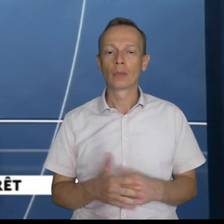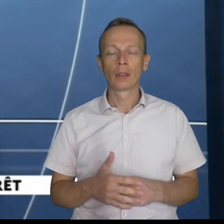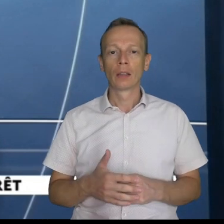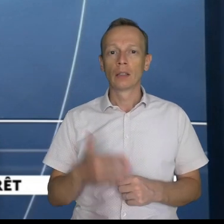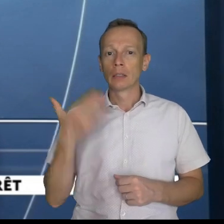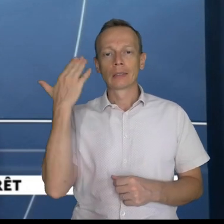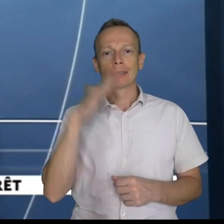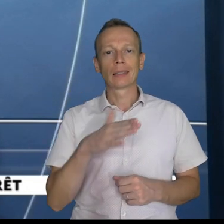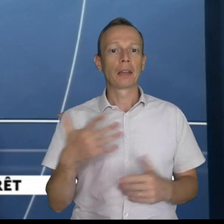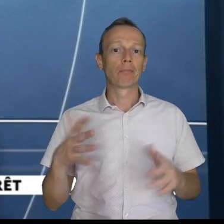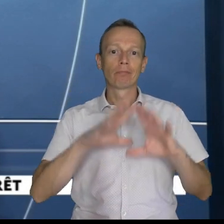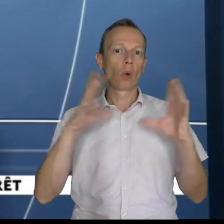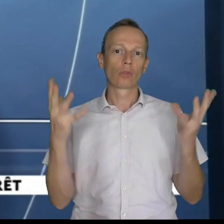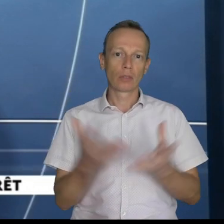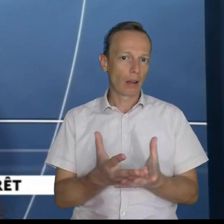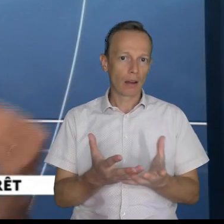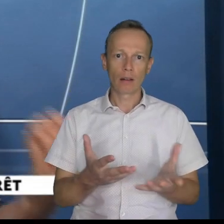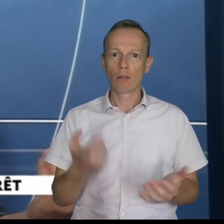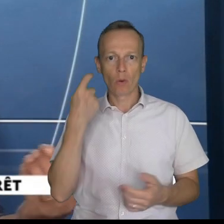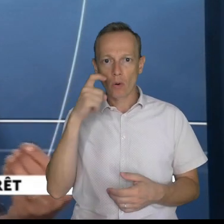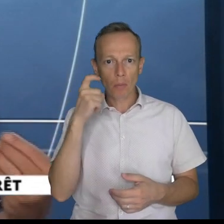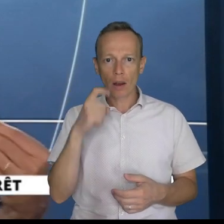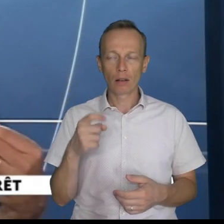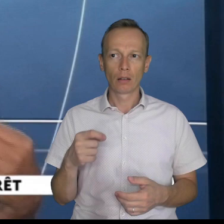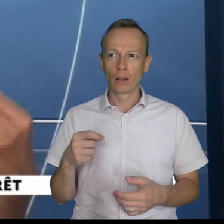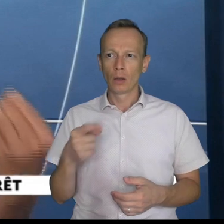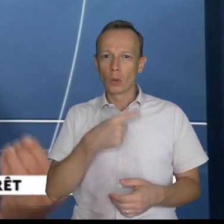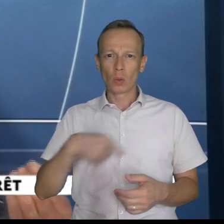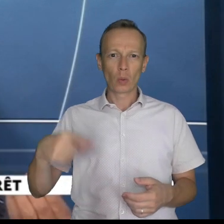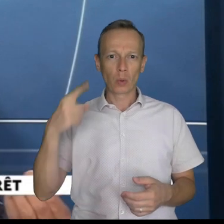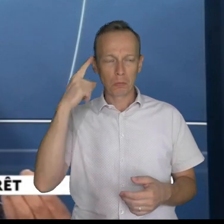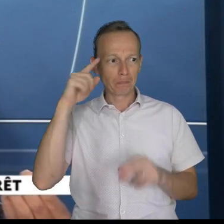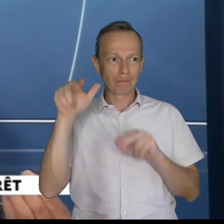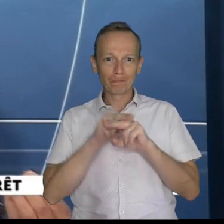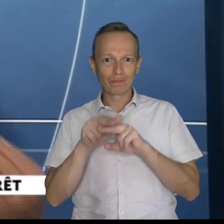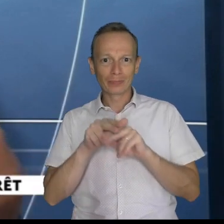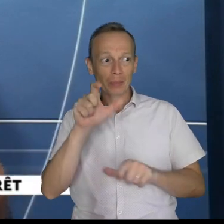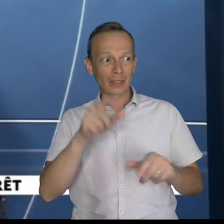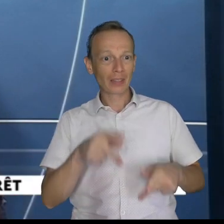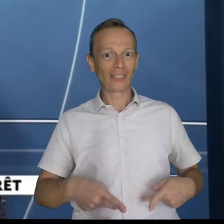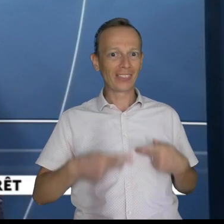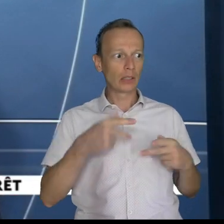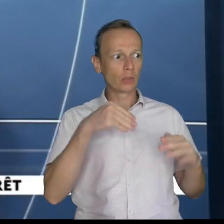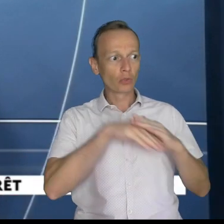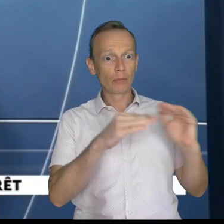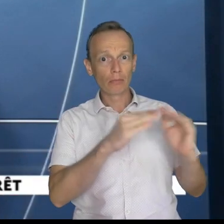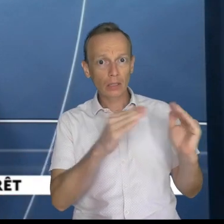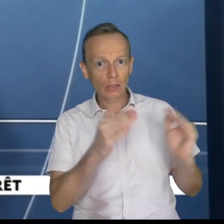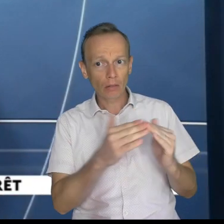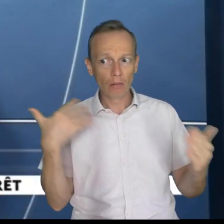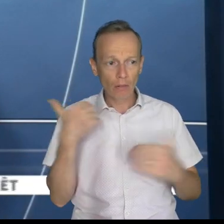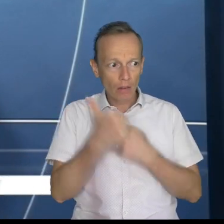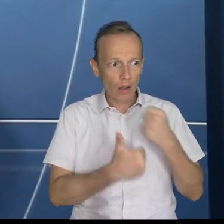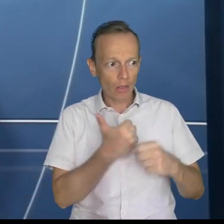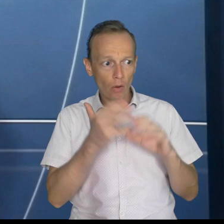se passe. Parce que, en fait, d'une manière générale, on n'a pas idée de la façon dont les personnes vivent de l'intérieur,